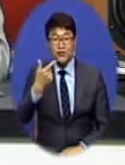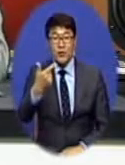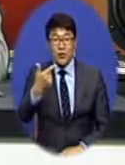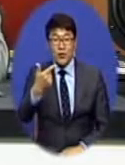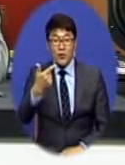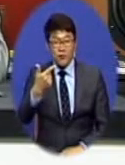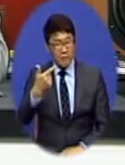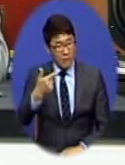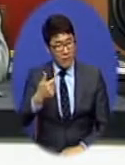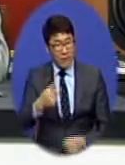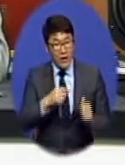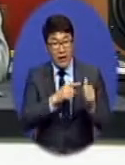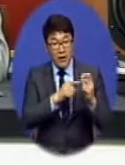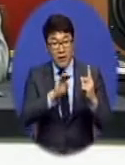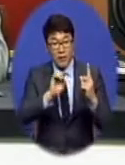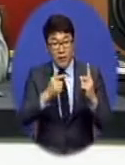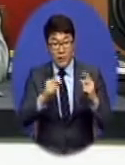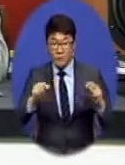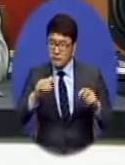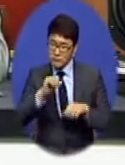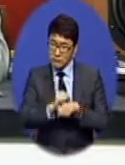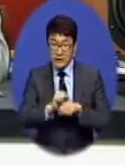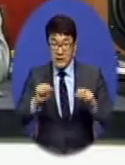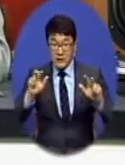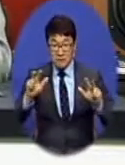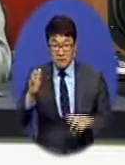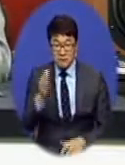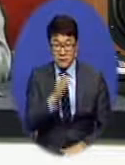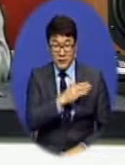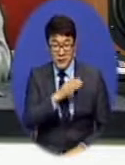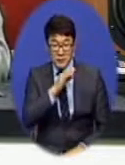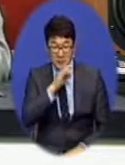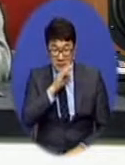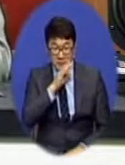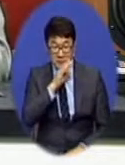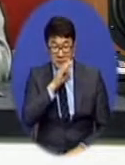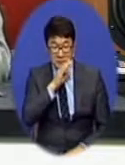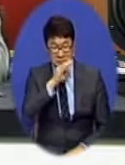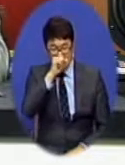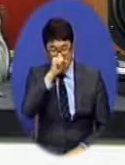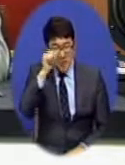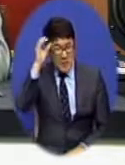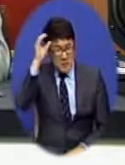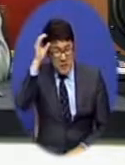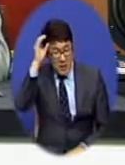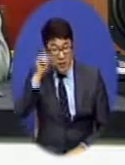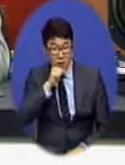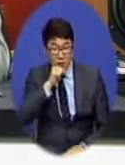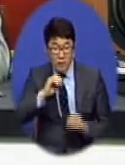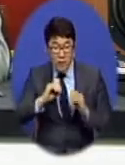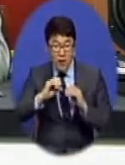오, 송영복님. 자, 이제부터 희망찬 점수를 기대해보면서 집계 계속